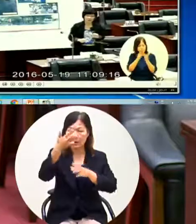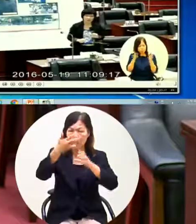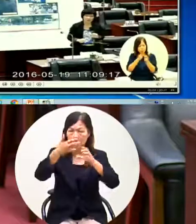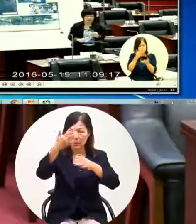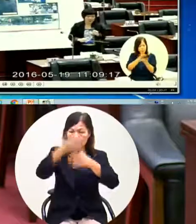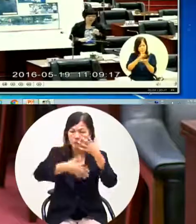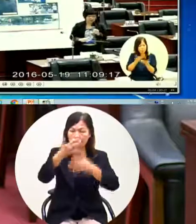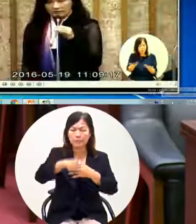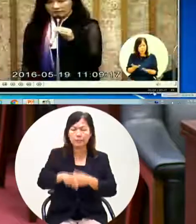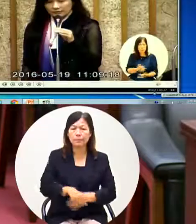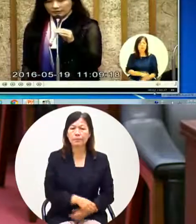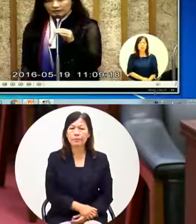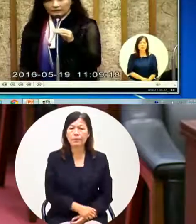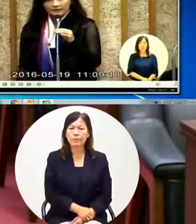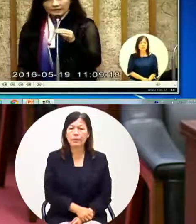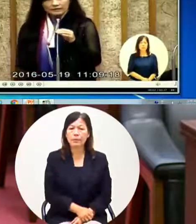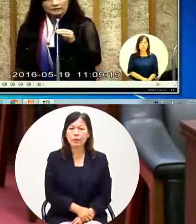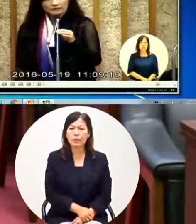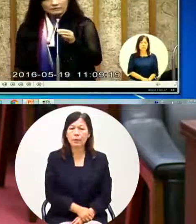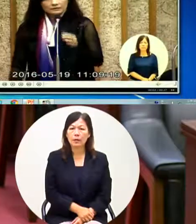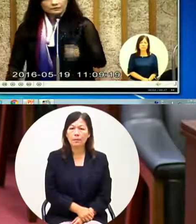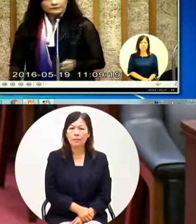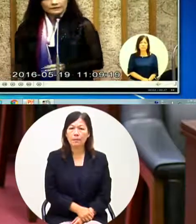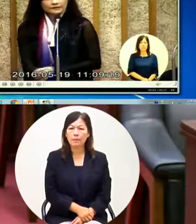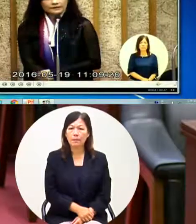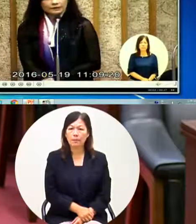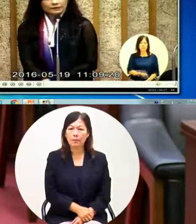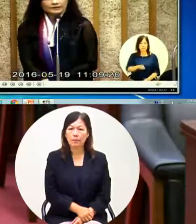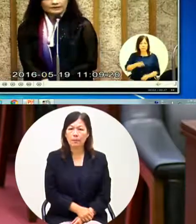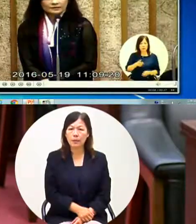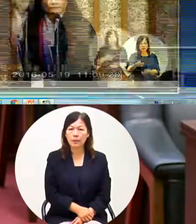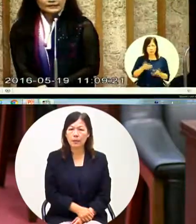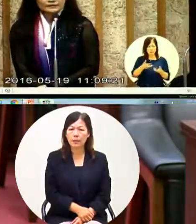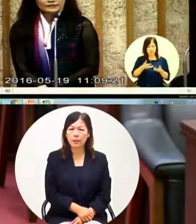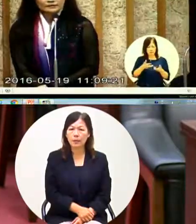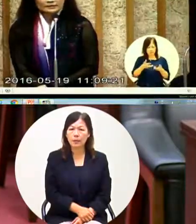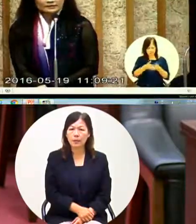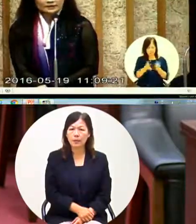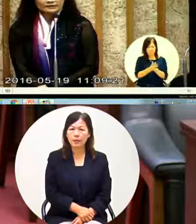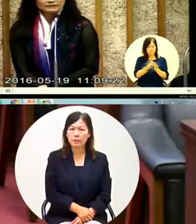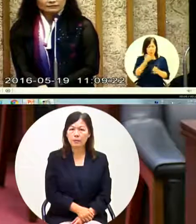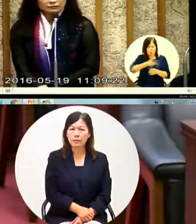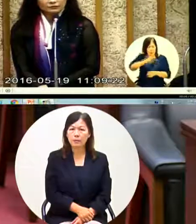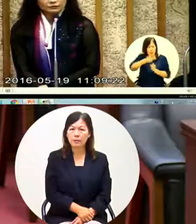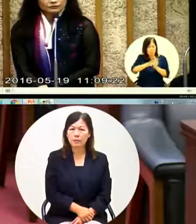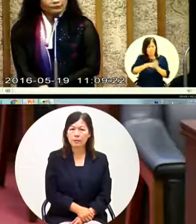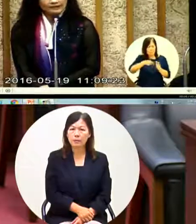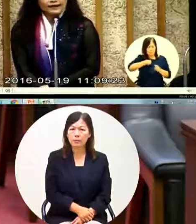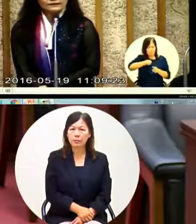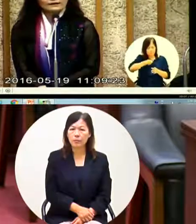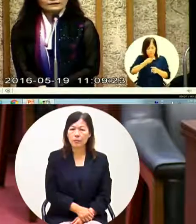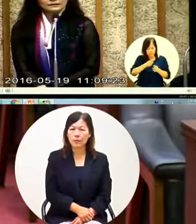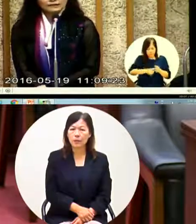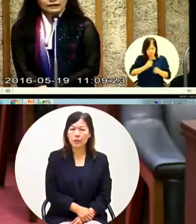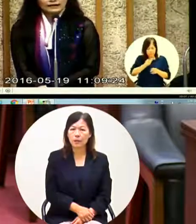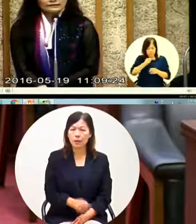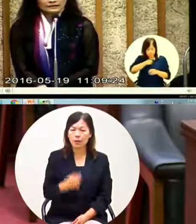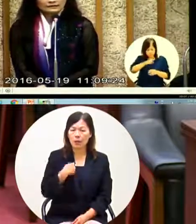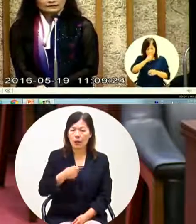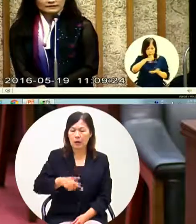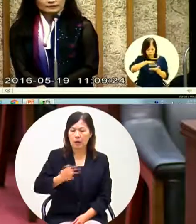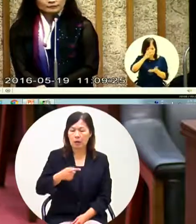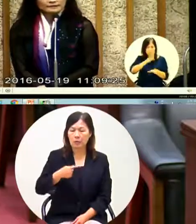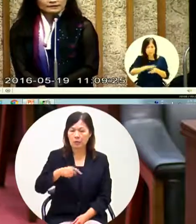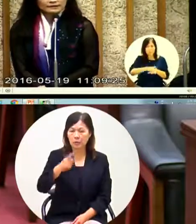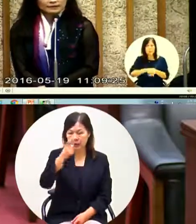回答。 好，谢谢许议员。我想这个部分呢，我会尽快到观音山去走一趟。那